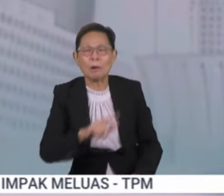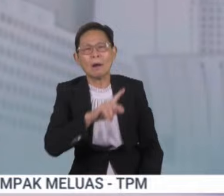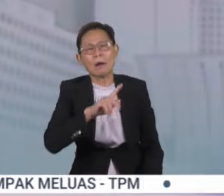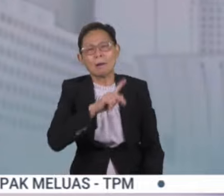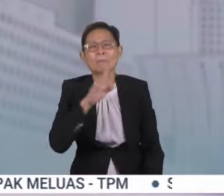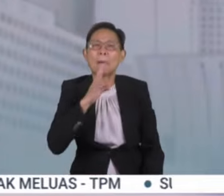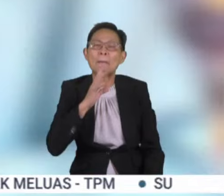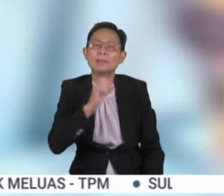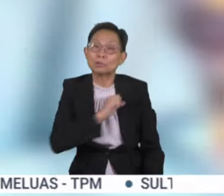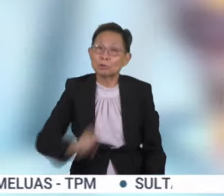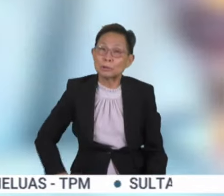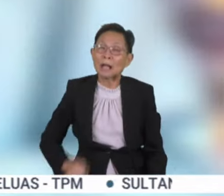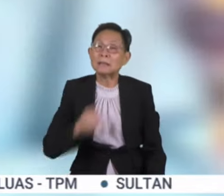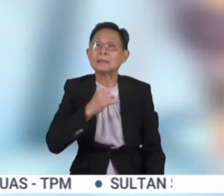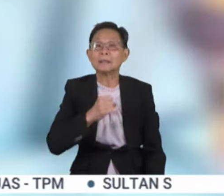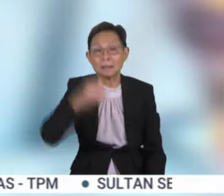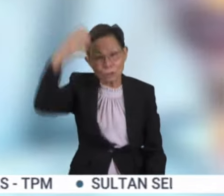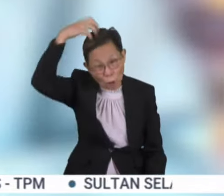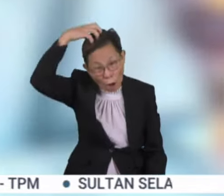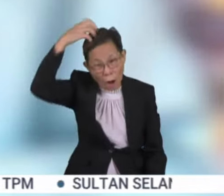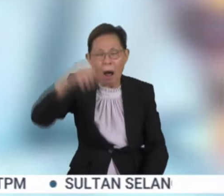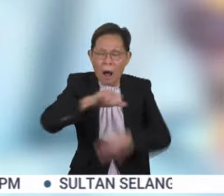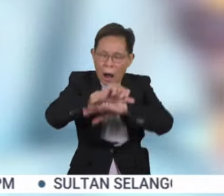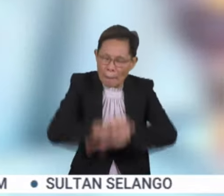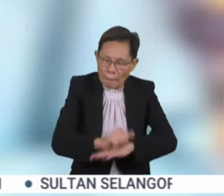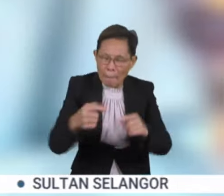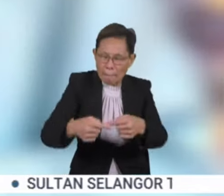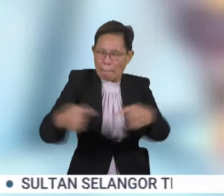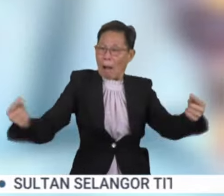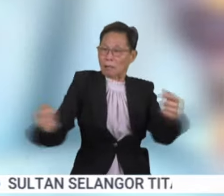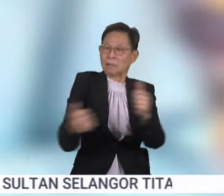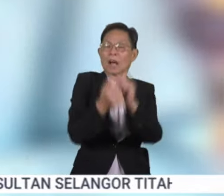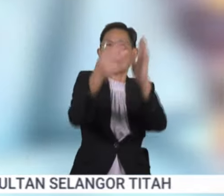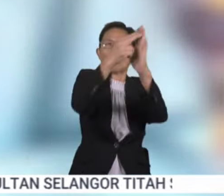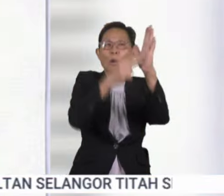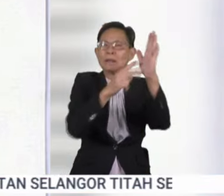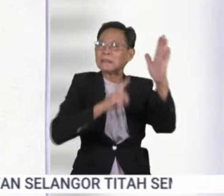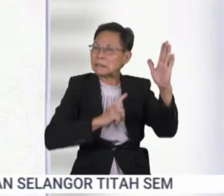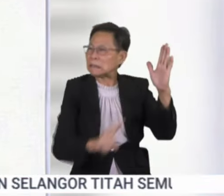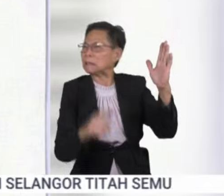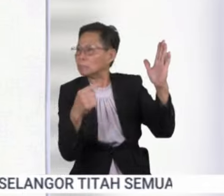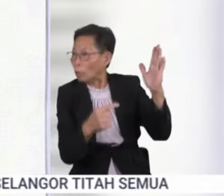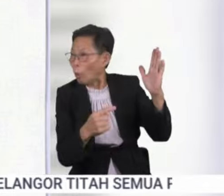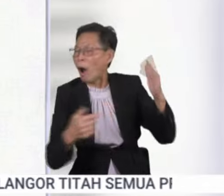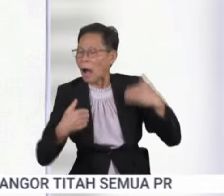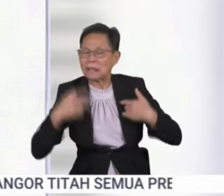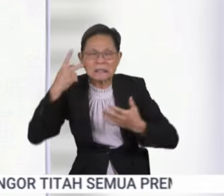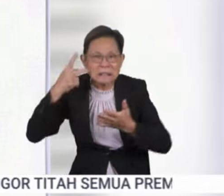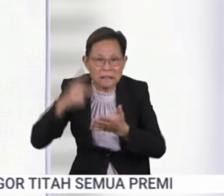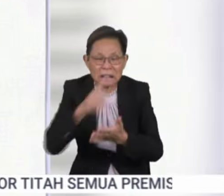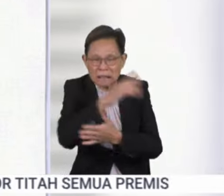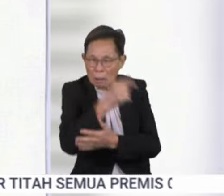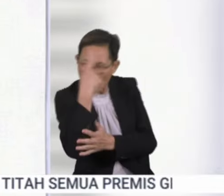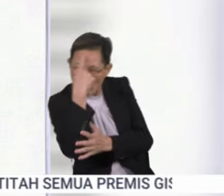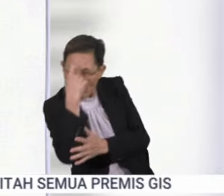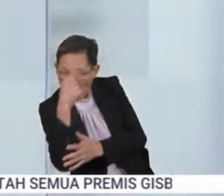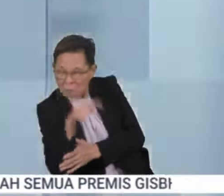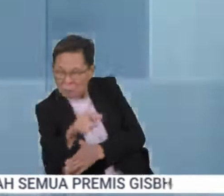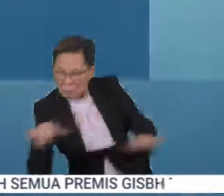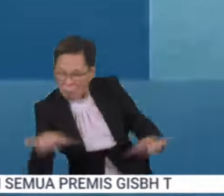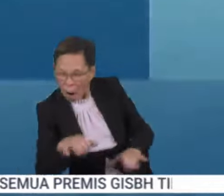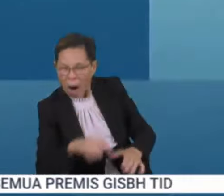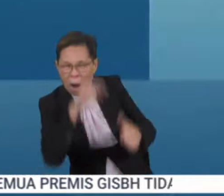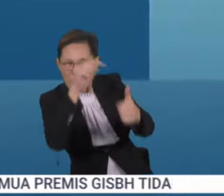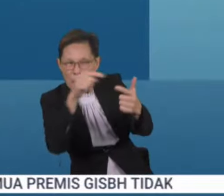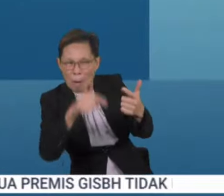Sultan Sharafuddin, kesalahan berhubung dengan amalan yang bertentangan dengan akidah agama Islam juga dikesan dan disyaki dilakukan